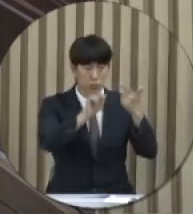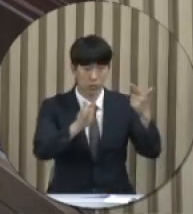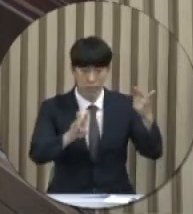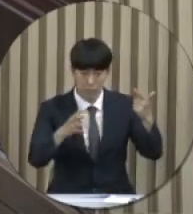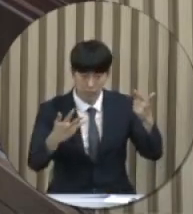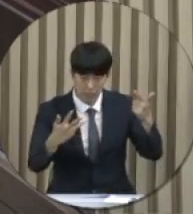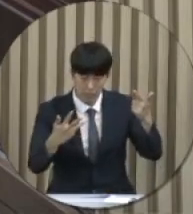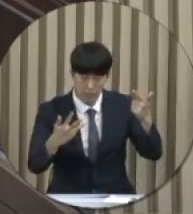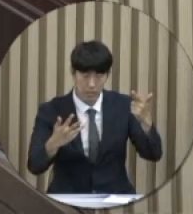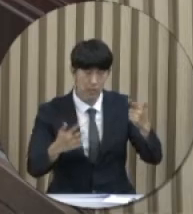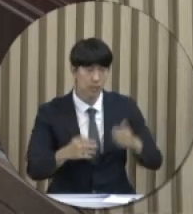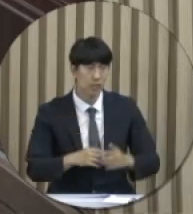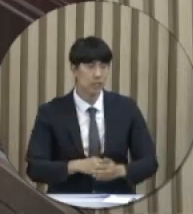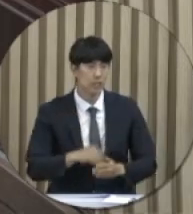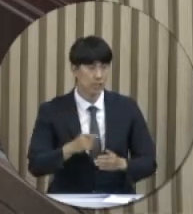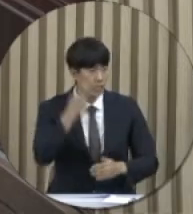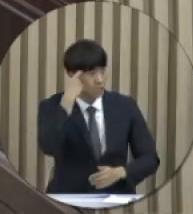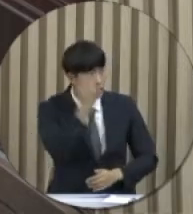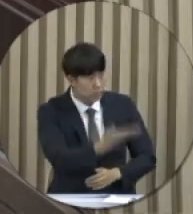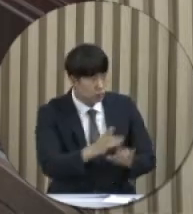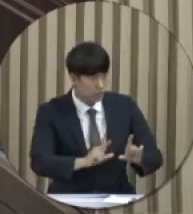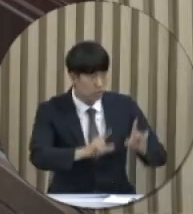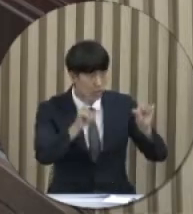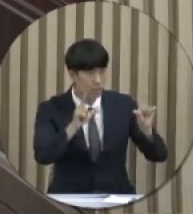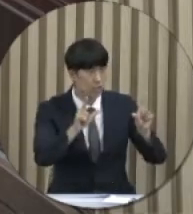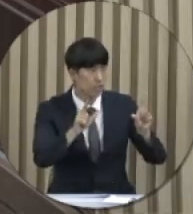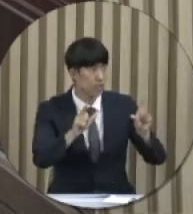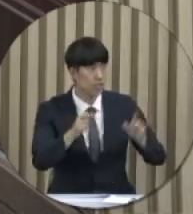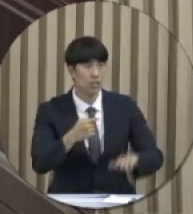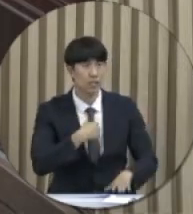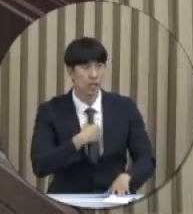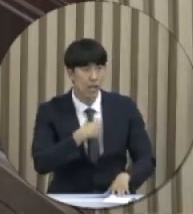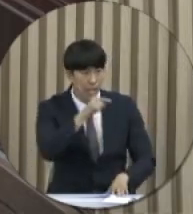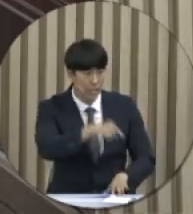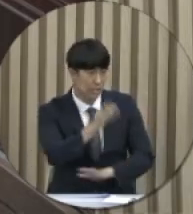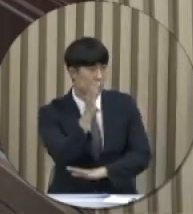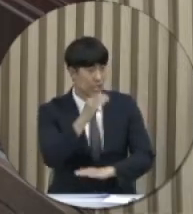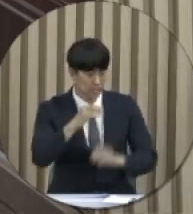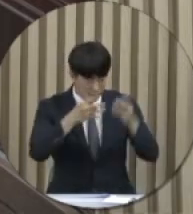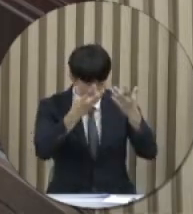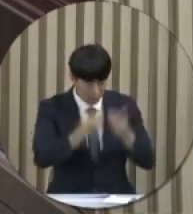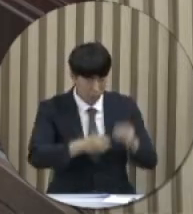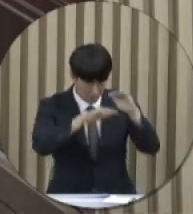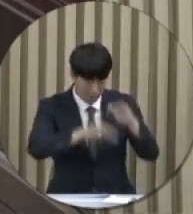28일 이 시정질문하는 날에 제가 이 내용을 가지고